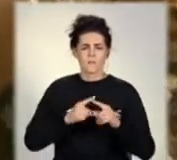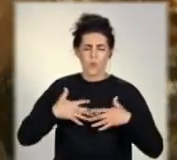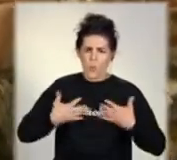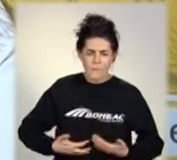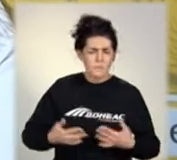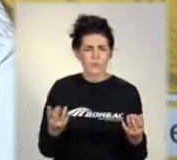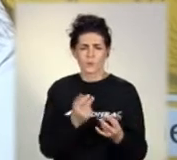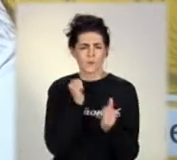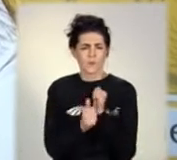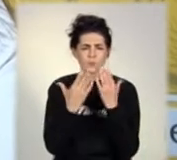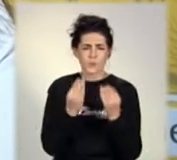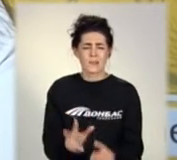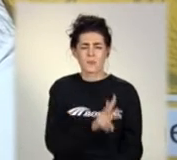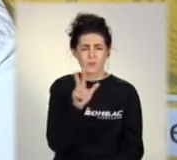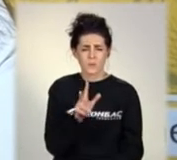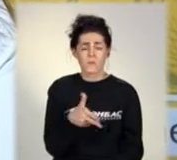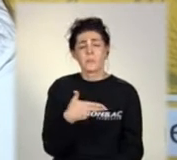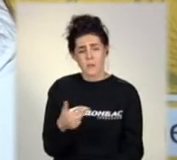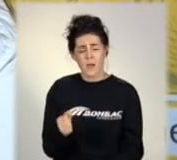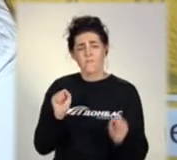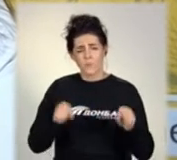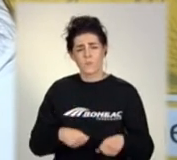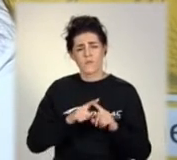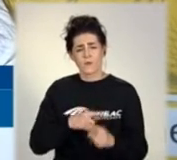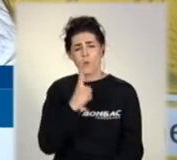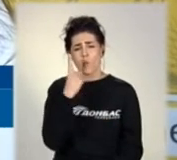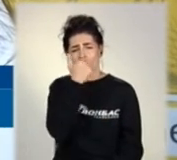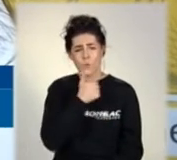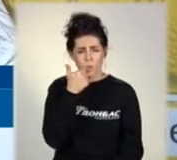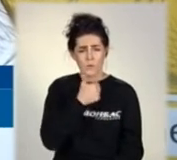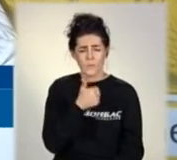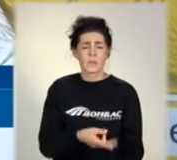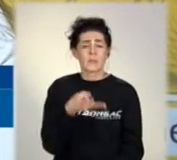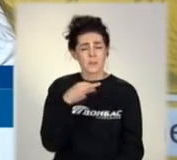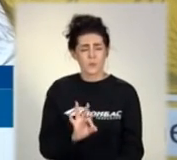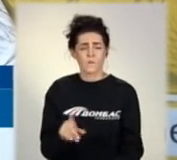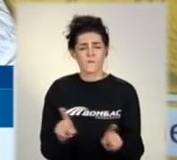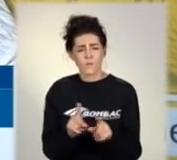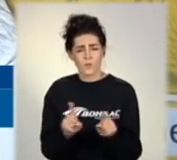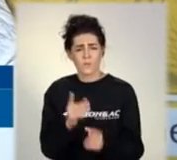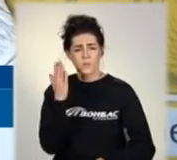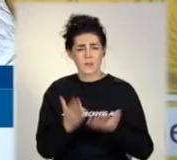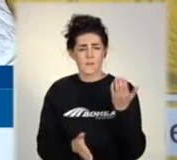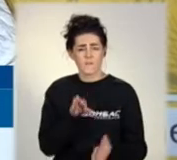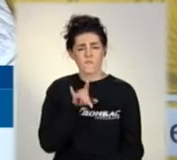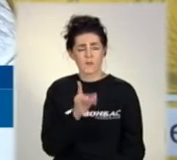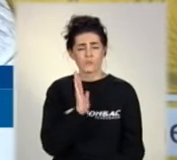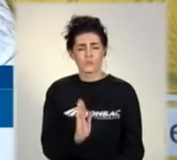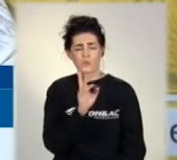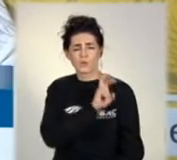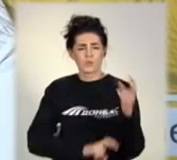цього потрібно там ежедневно 3 години. Да, ви можете його в'язати рік. Но если вы будете